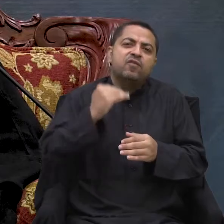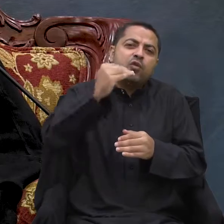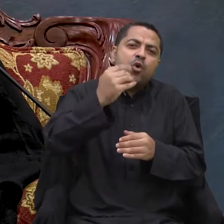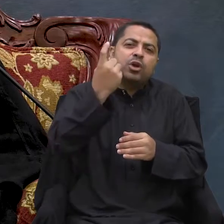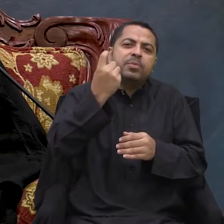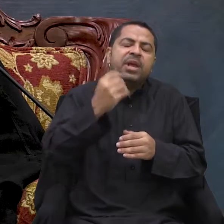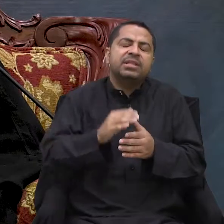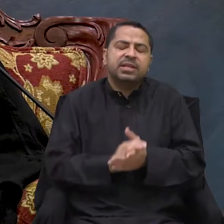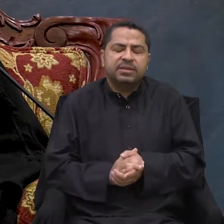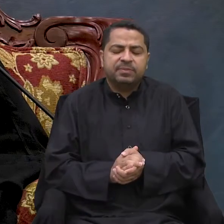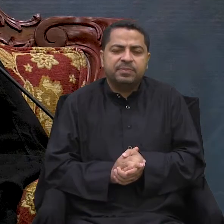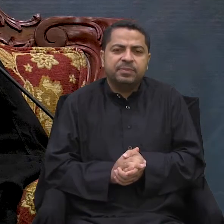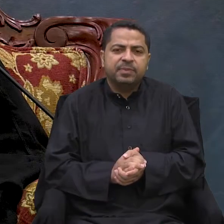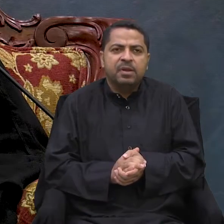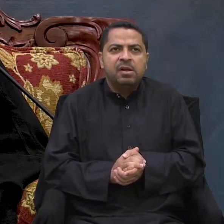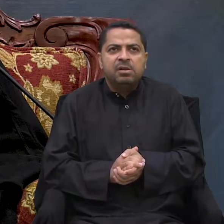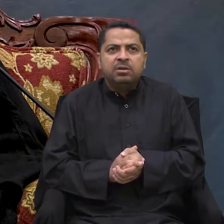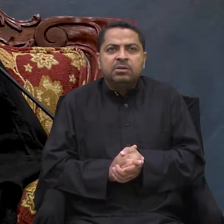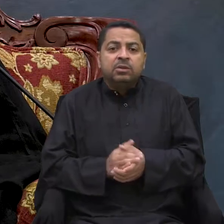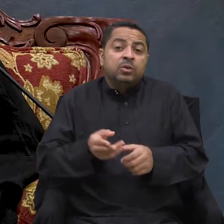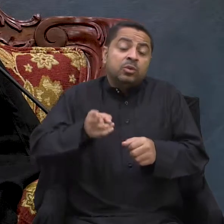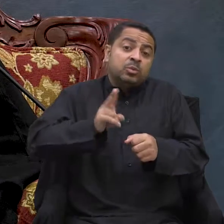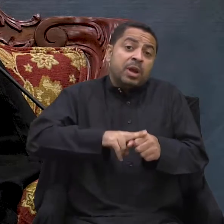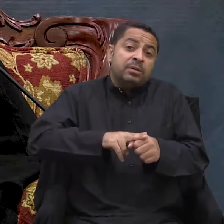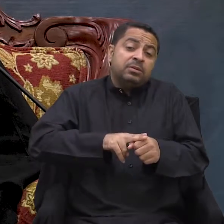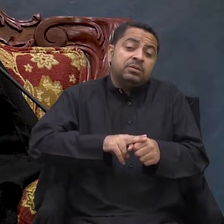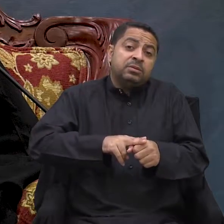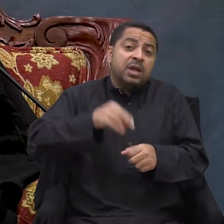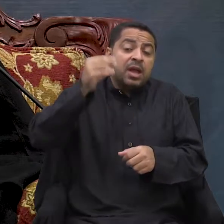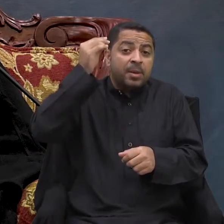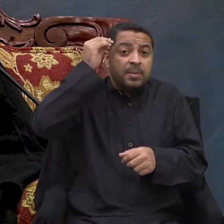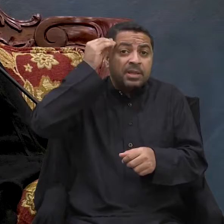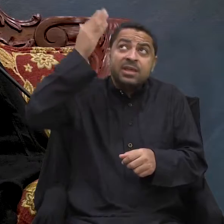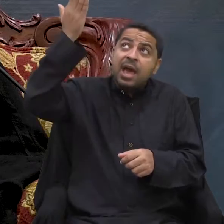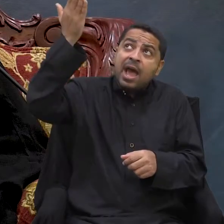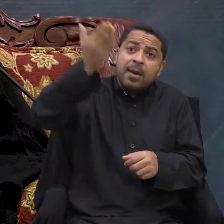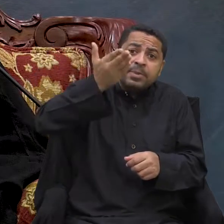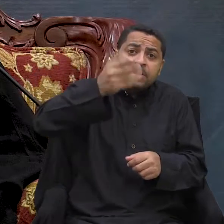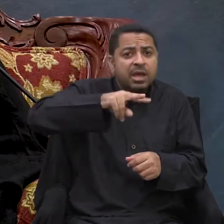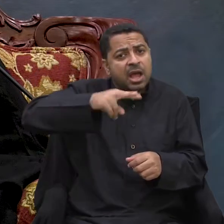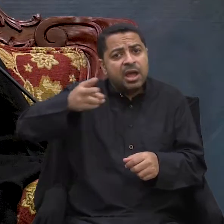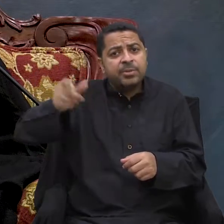وفي هذا سواء كان من الأنبياء أو كان من